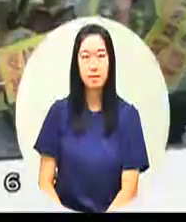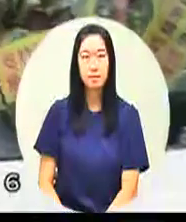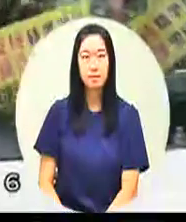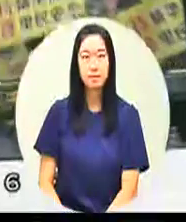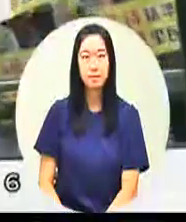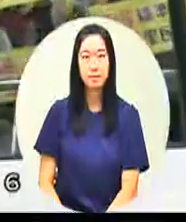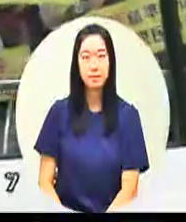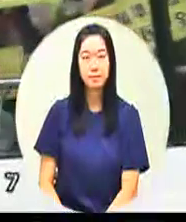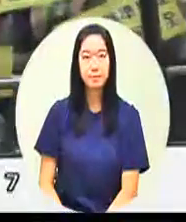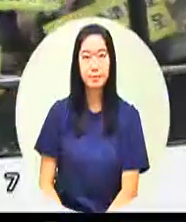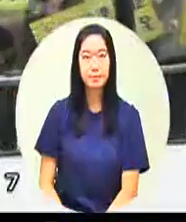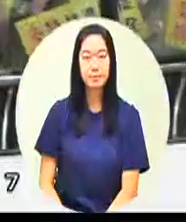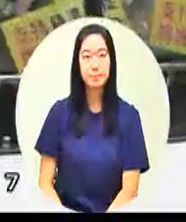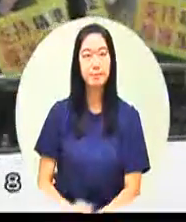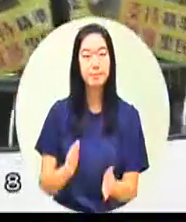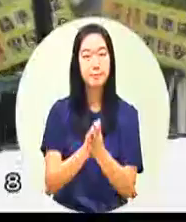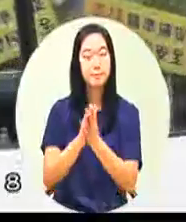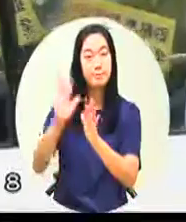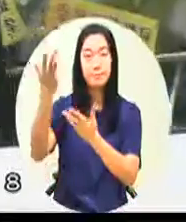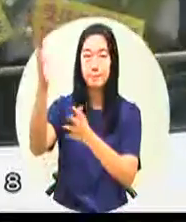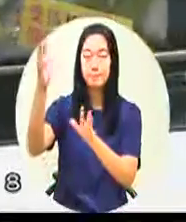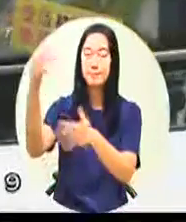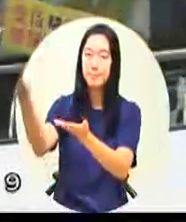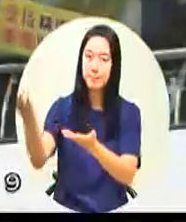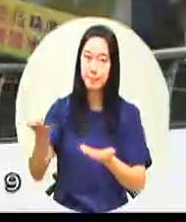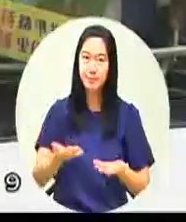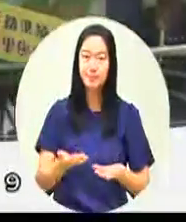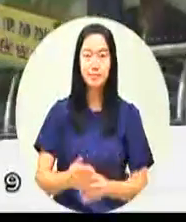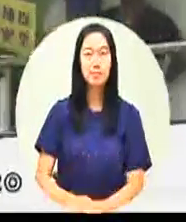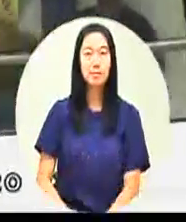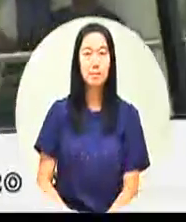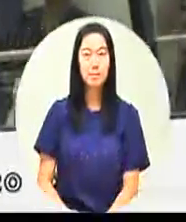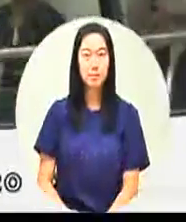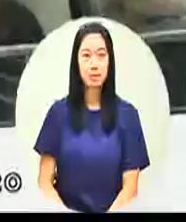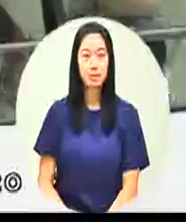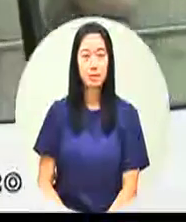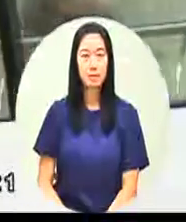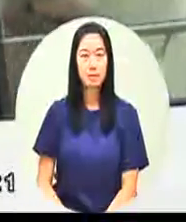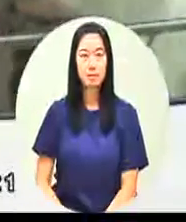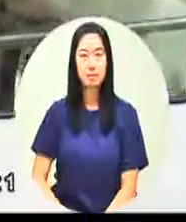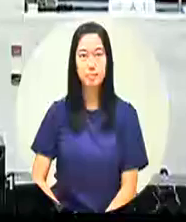请大家用热烈的掌声来表示欢迎。